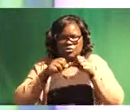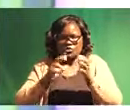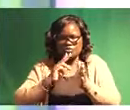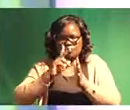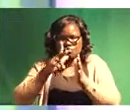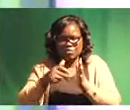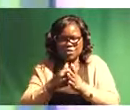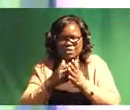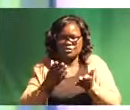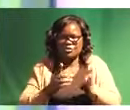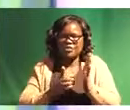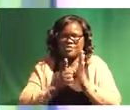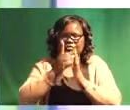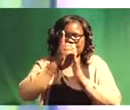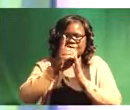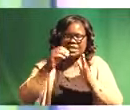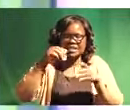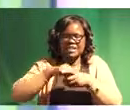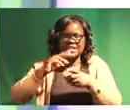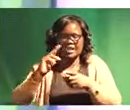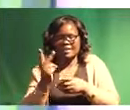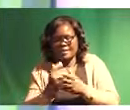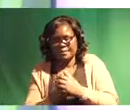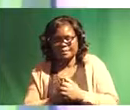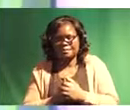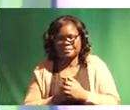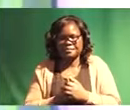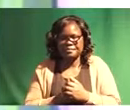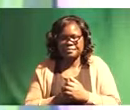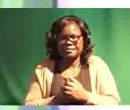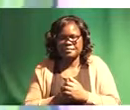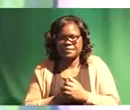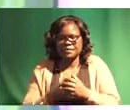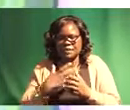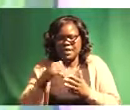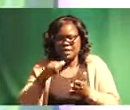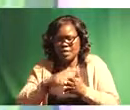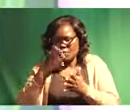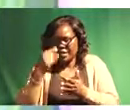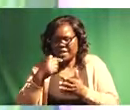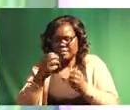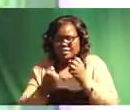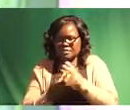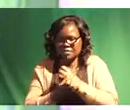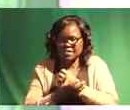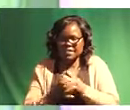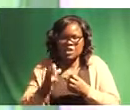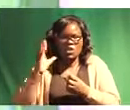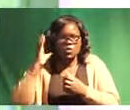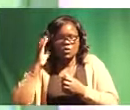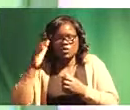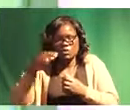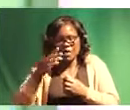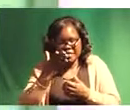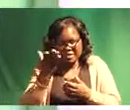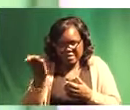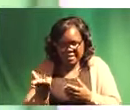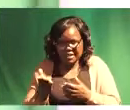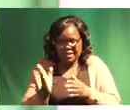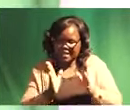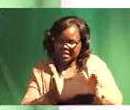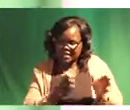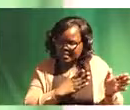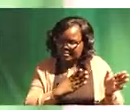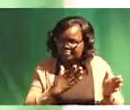miradi ya maendeleo katika taifa letu la Kenya. Ndio mimi nataka niwaeleze college yenu hii. Wachana huyu aketi